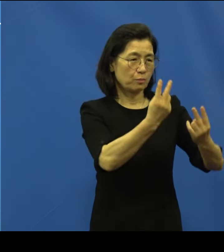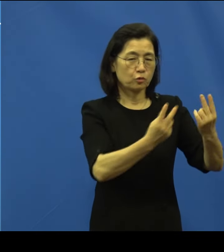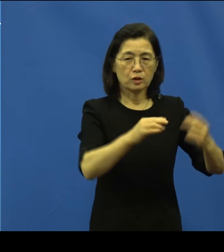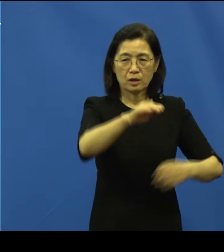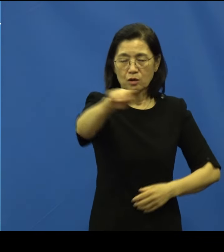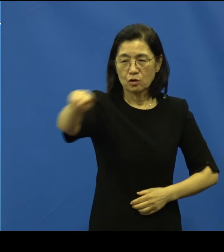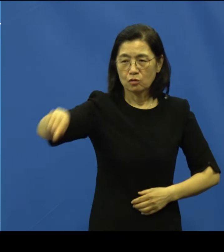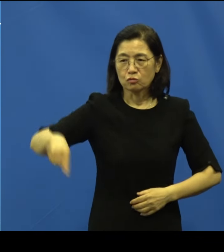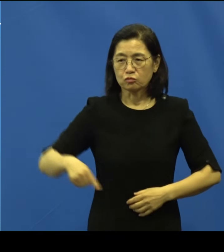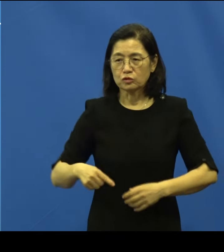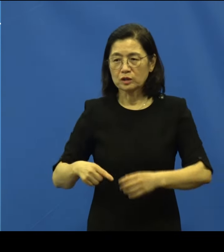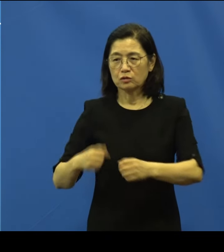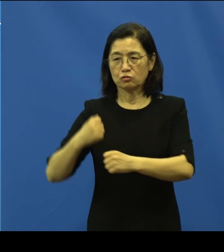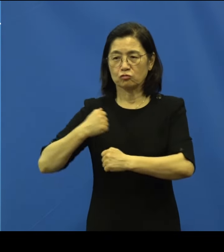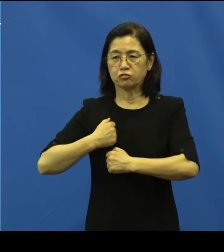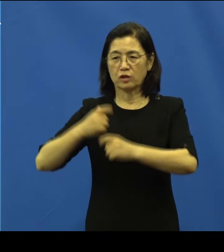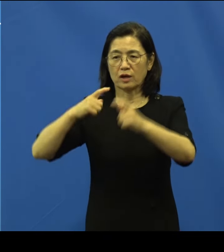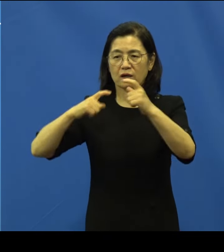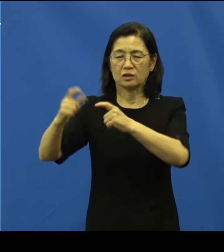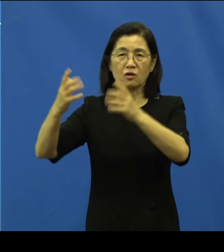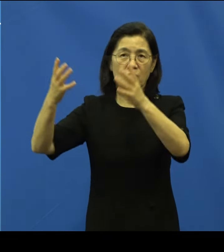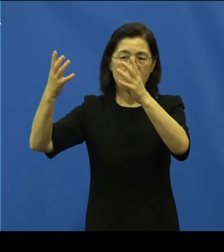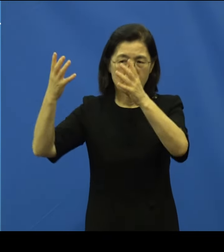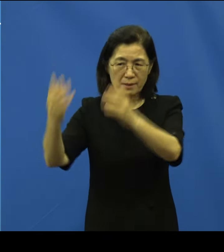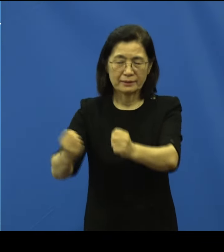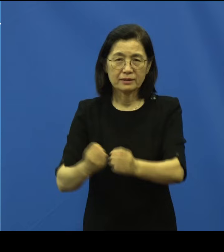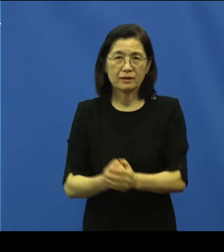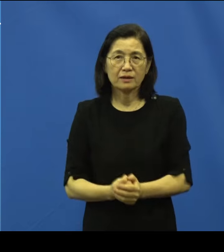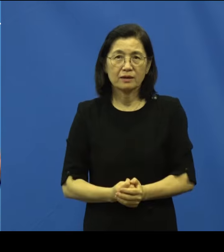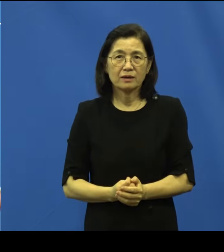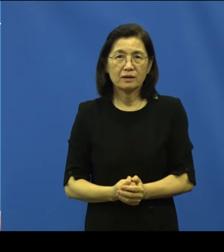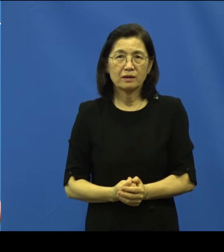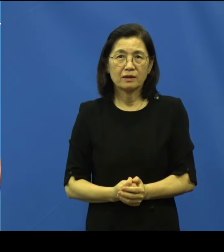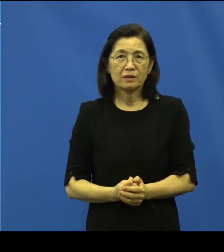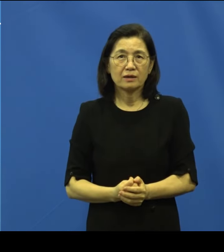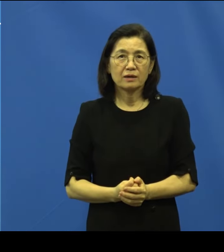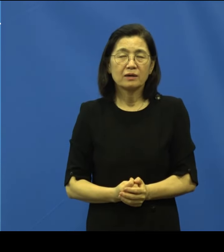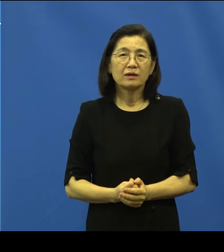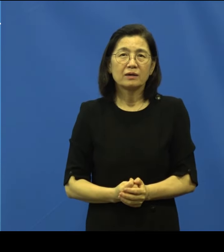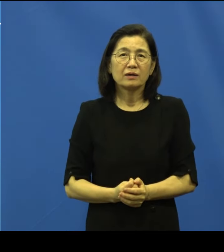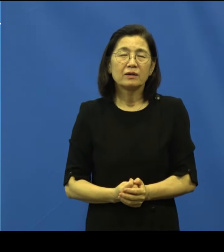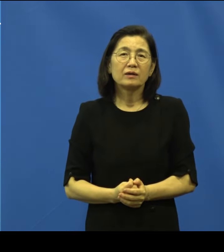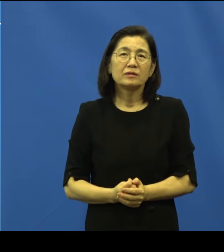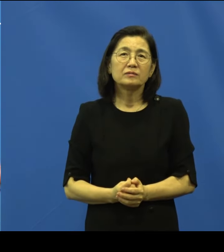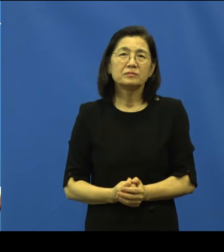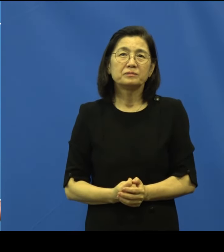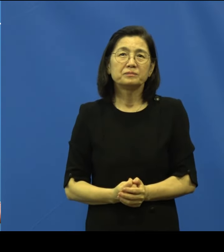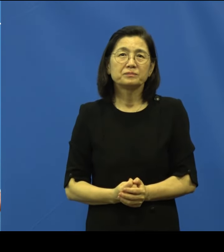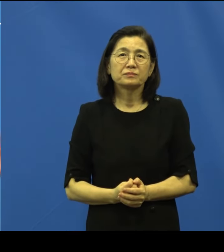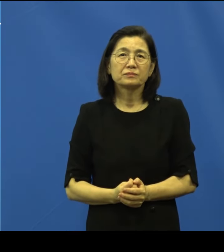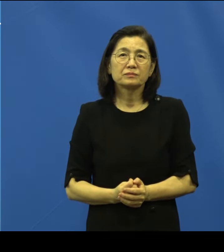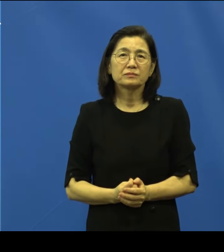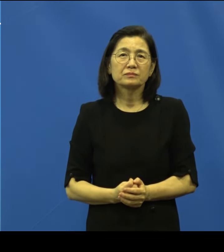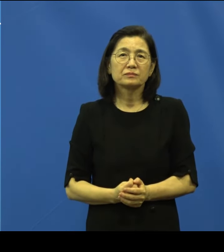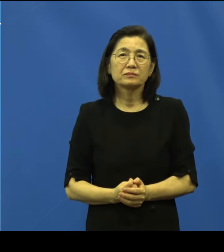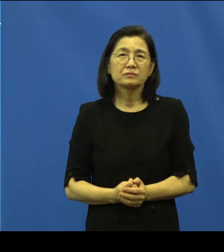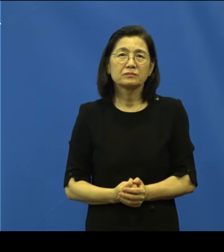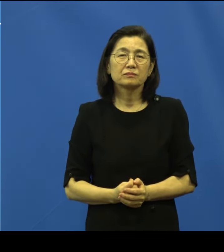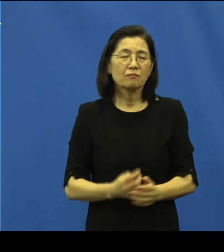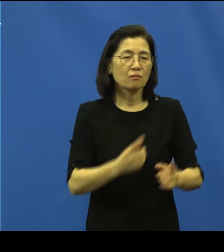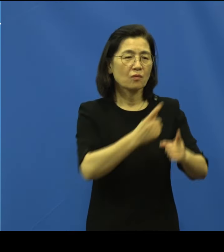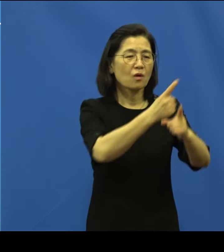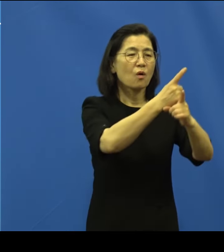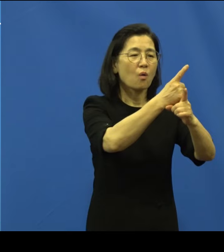원수는 수적 열쇠예요, 여러분. 기억하십시오. 원수는 우리의 편에 선 돕는 자들과 비교가 안